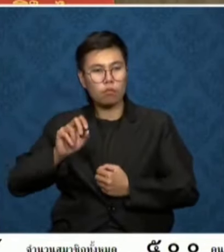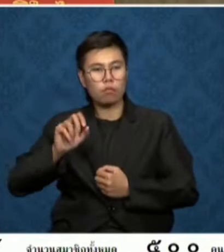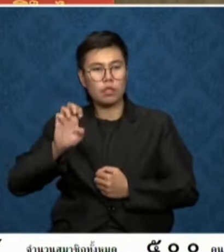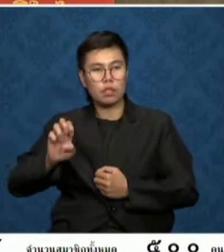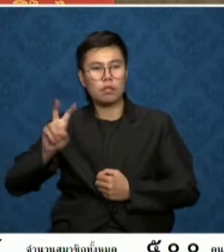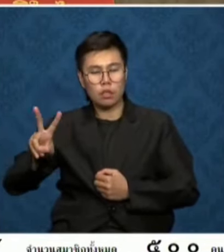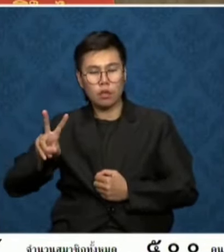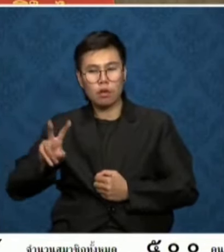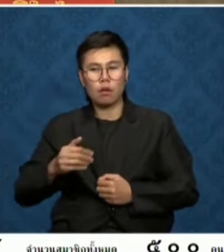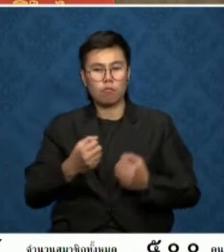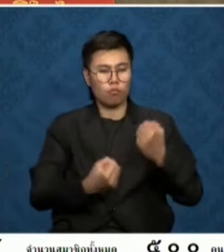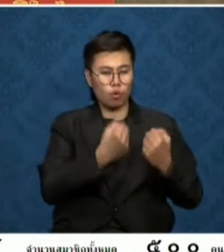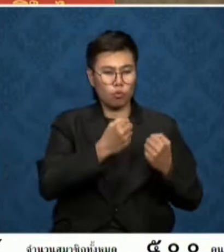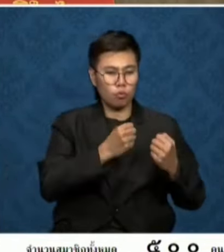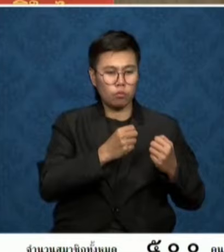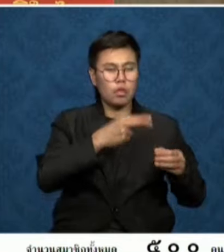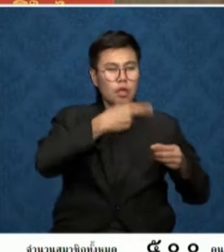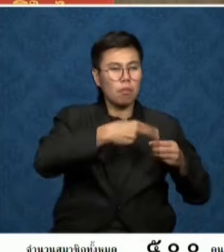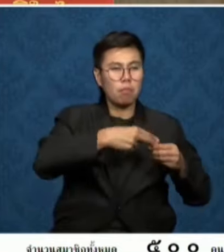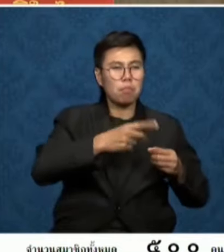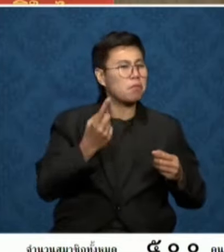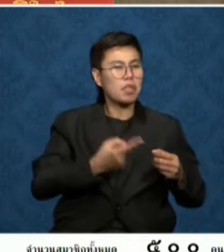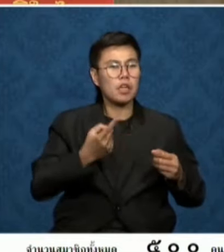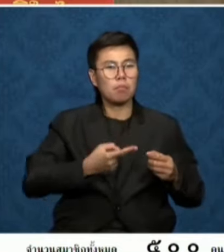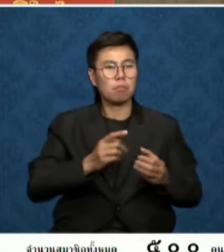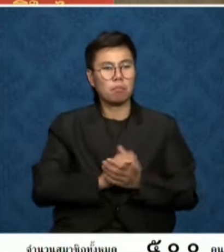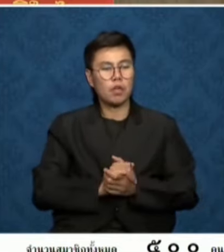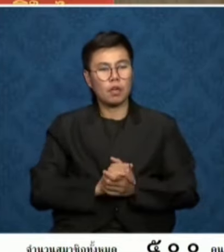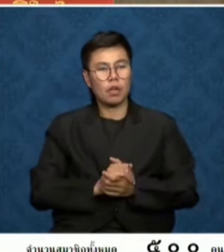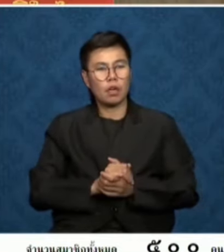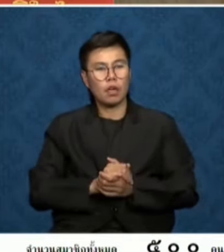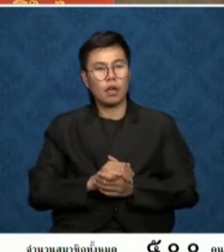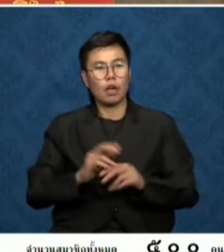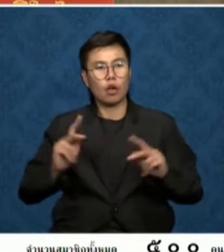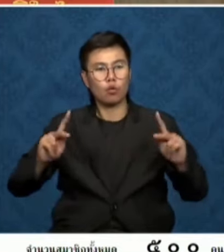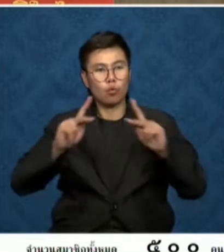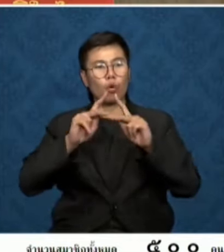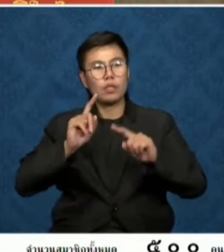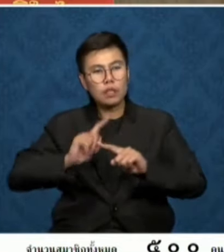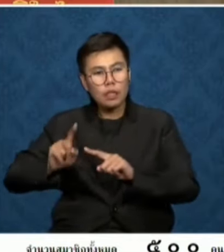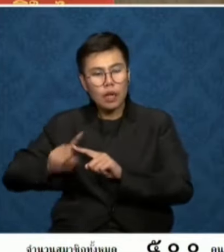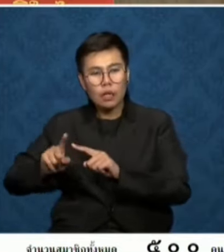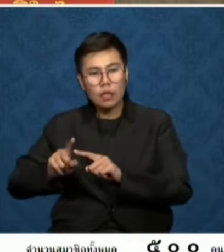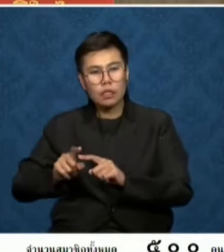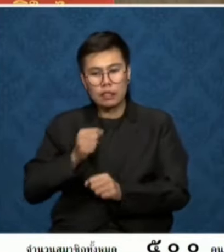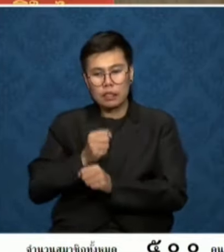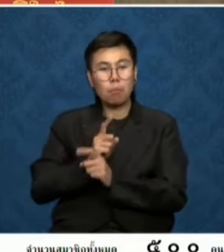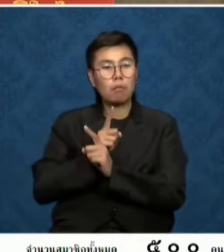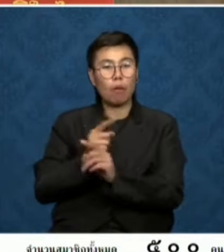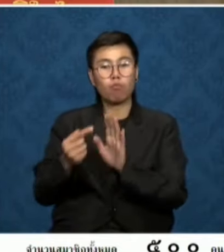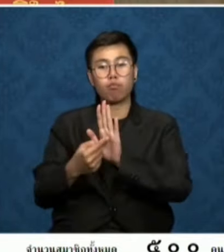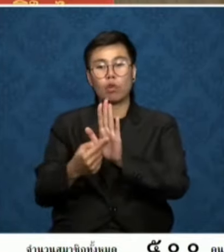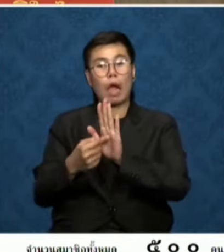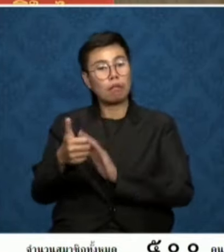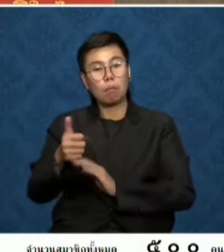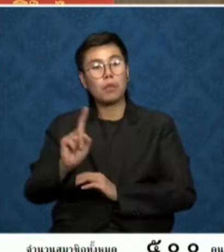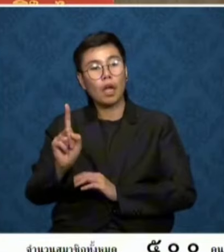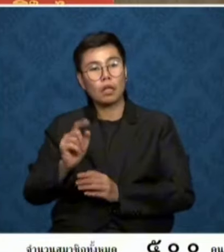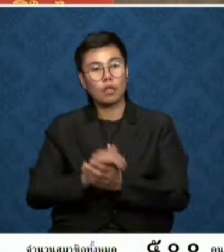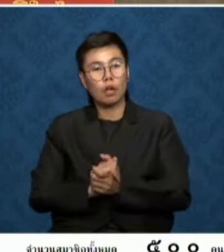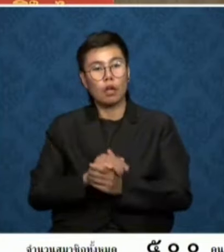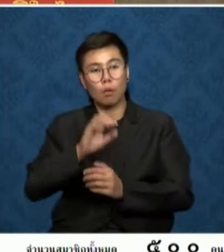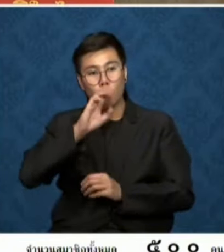ปเหมือนเดิมตามปกติแล้วอย่างนี้ท่านจะให้กระทรวงอื่นๆต่างๆเนี่ยตามท่านได้อย่างไรคะท่านจะเป็นผู้นำในภาครัฐจะ